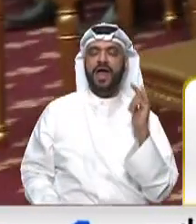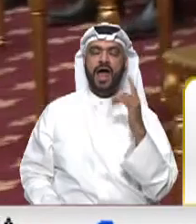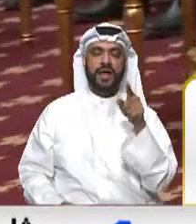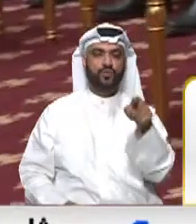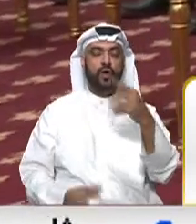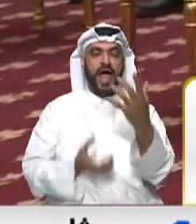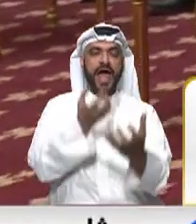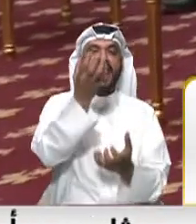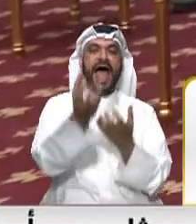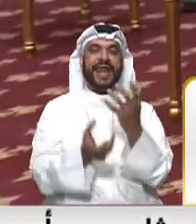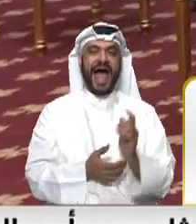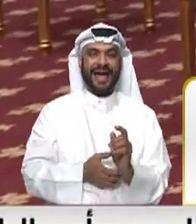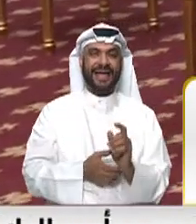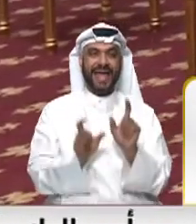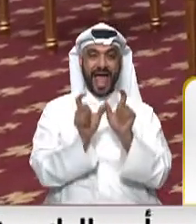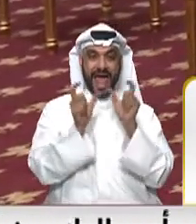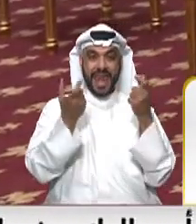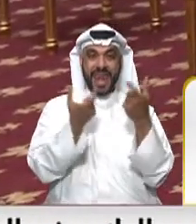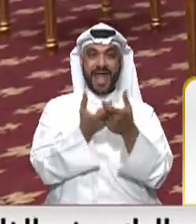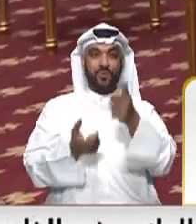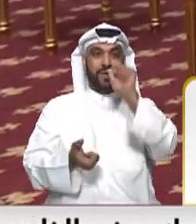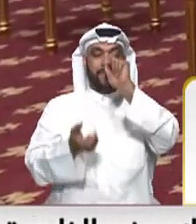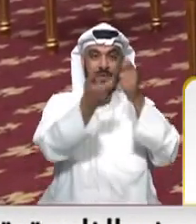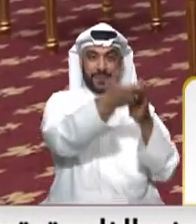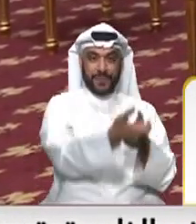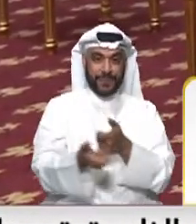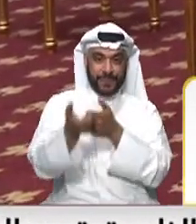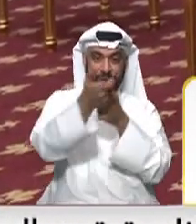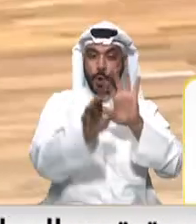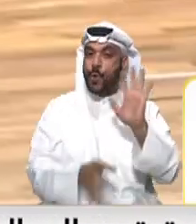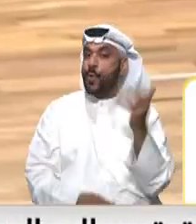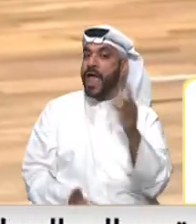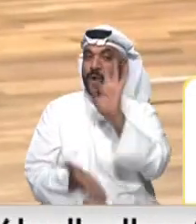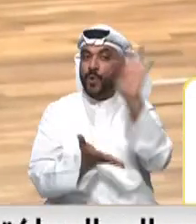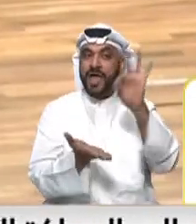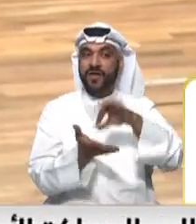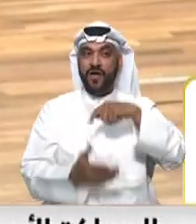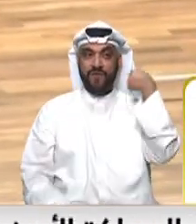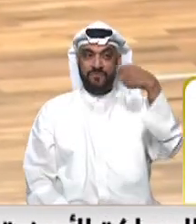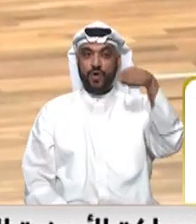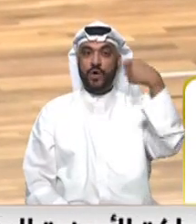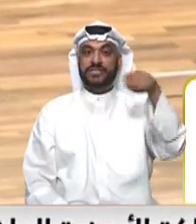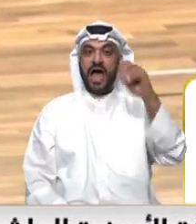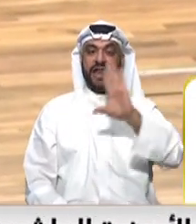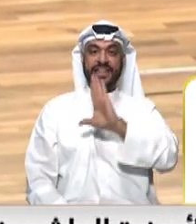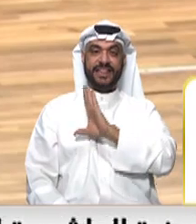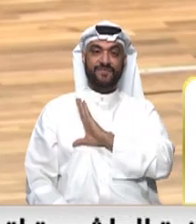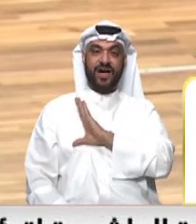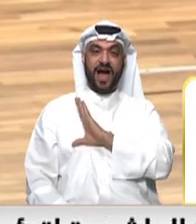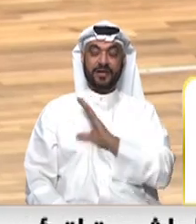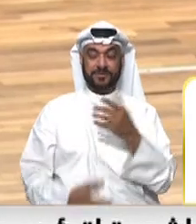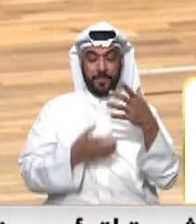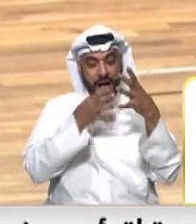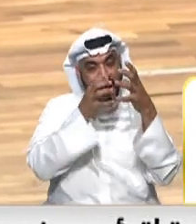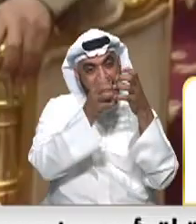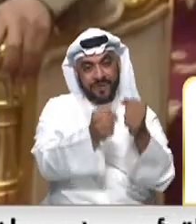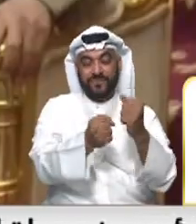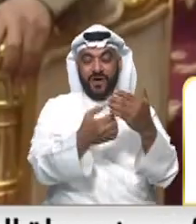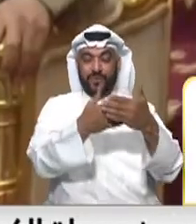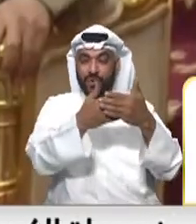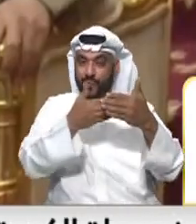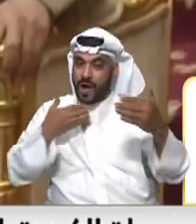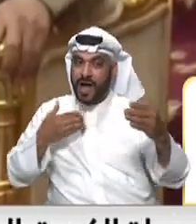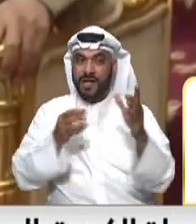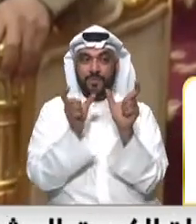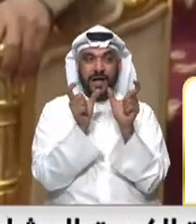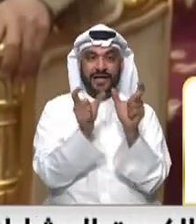العام ندوه توعويه في وزاره الدفاع والتي كانت تحت شعار وقايه وحمايه طبعا